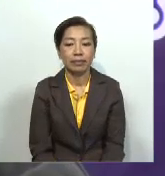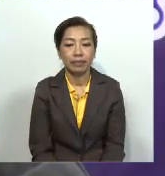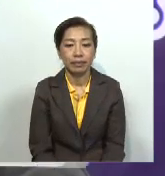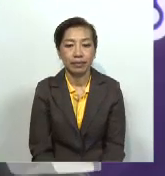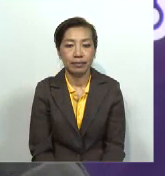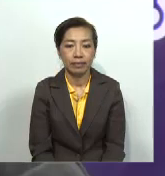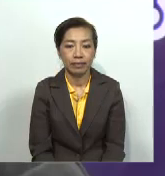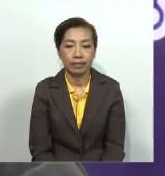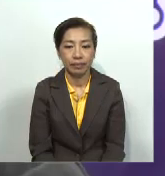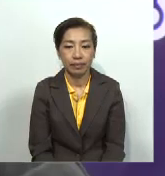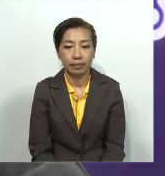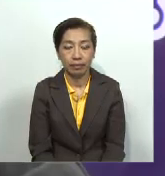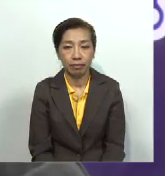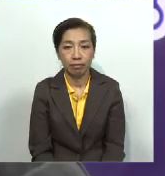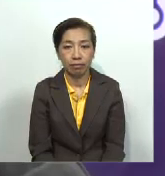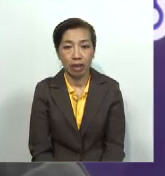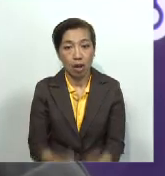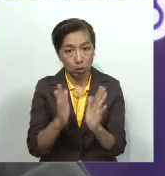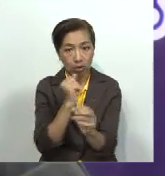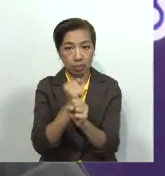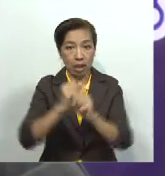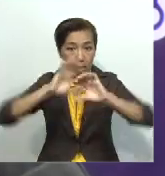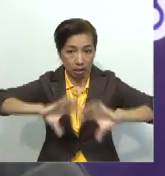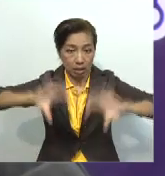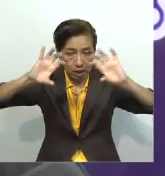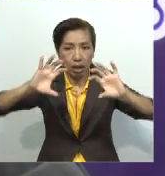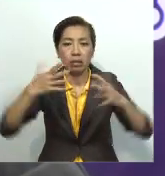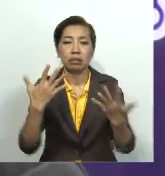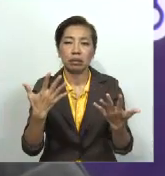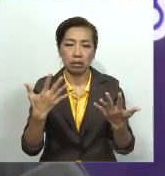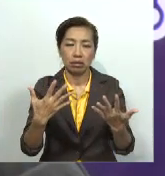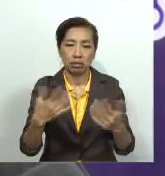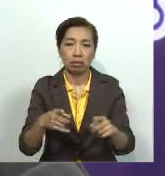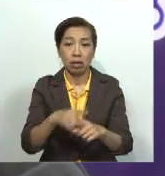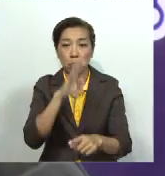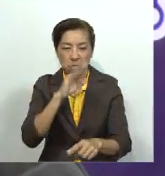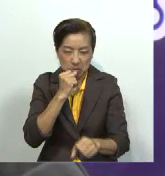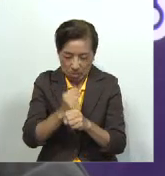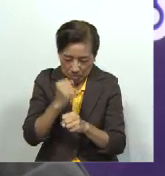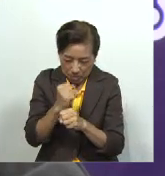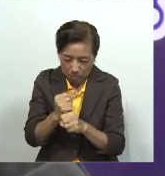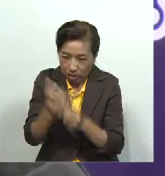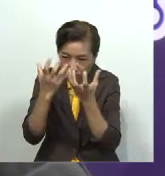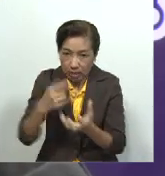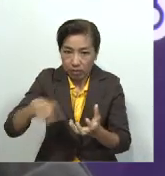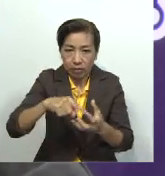ครับข้าการนะครับถ้าทำงานหนักประชาชนได้ประโย